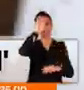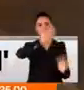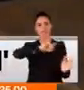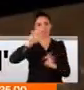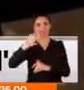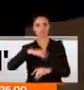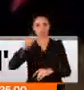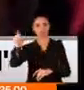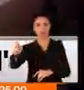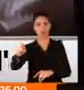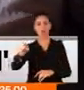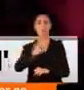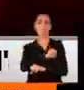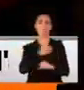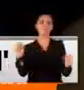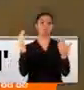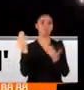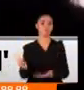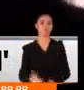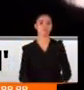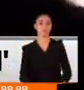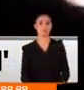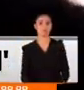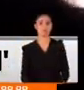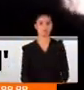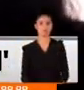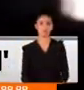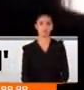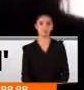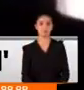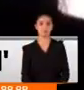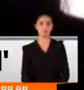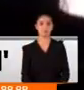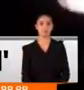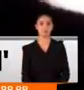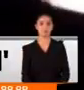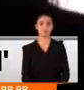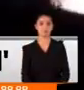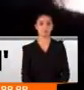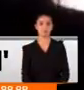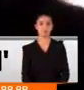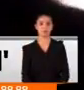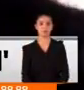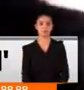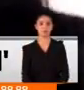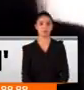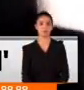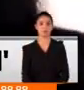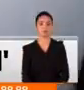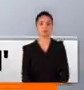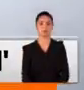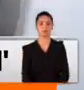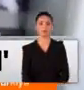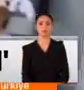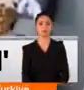taşınmak istemiş ama başına gelmeyen kalmamıştı. Ben şu an evsiz kaldım. Param gitti. Rezil